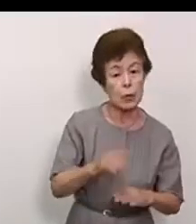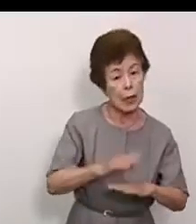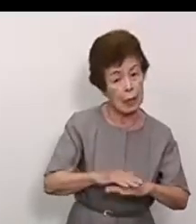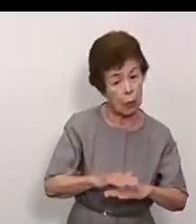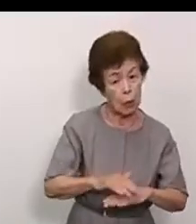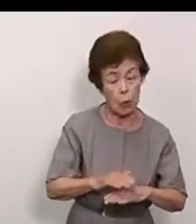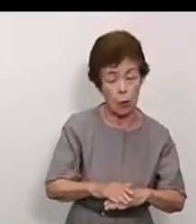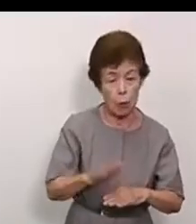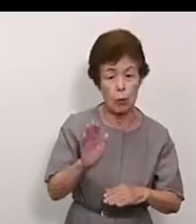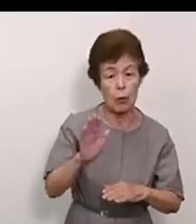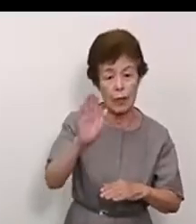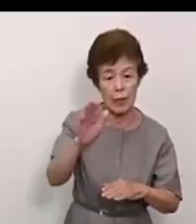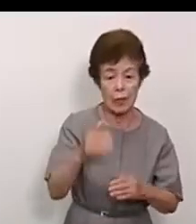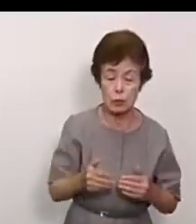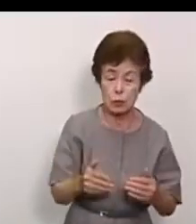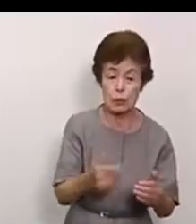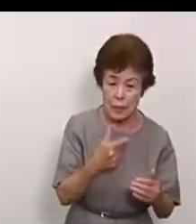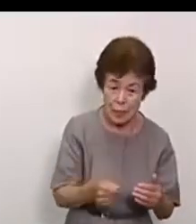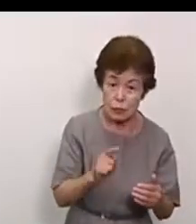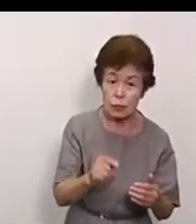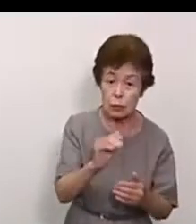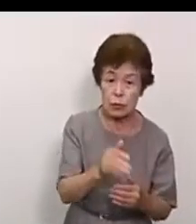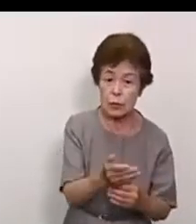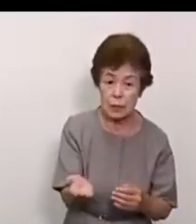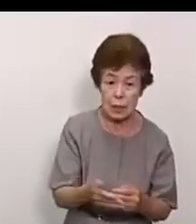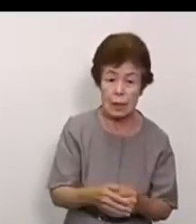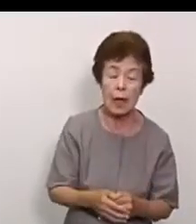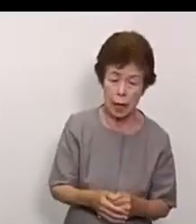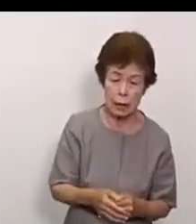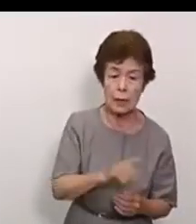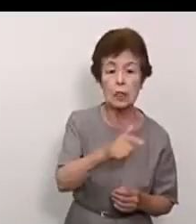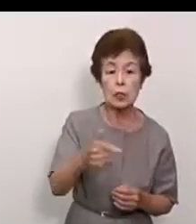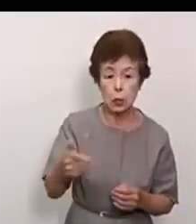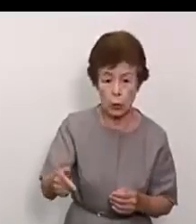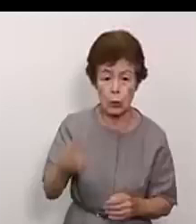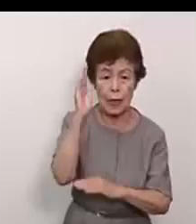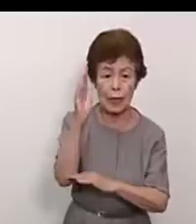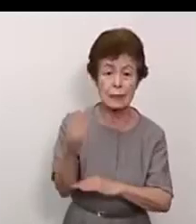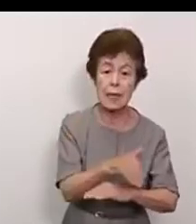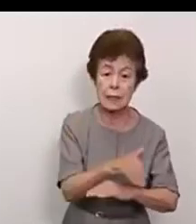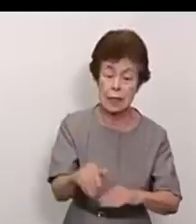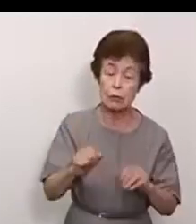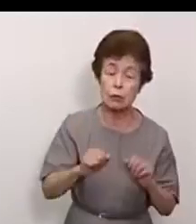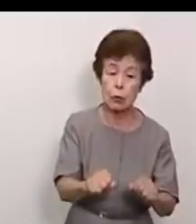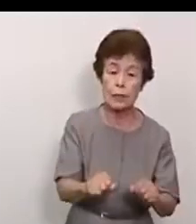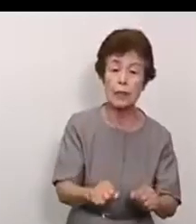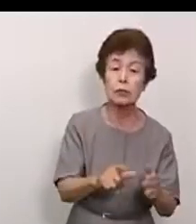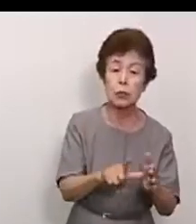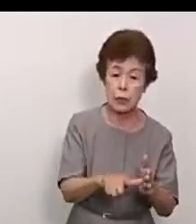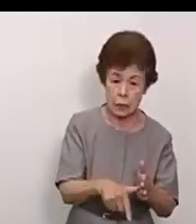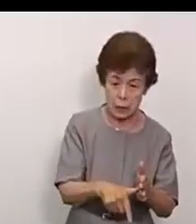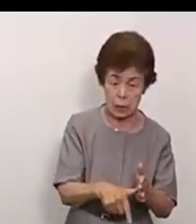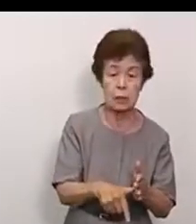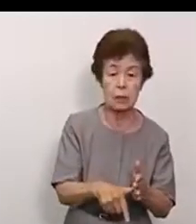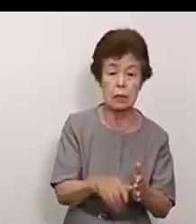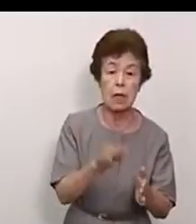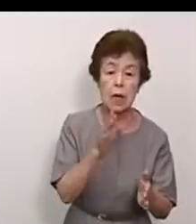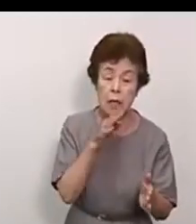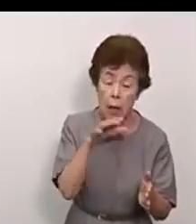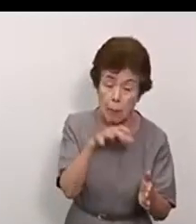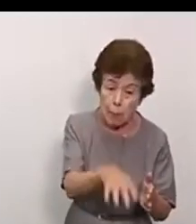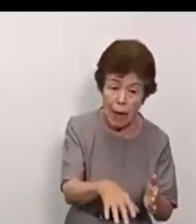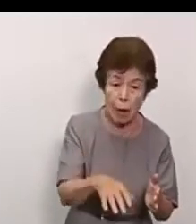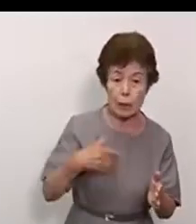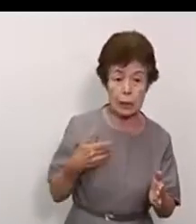ですね、いろんな政策をやる上ではですね、全然その現場のことを知らない人がやった